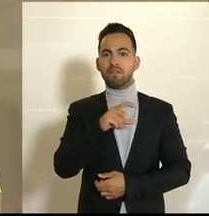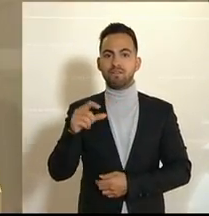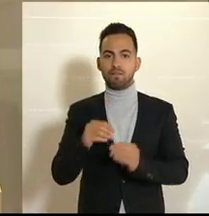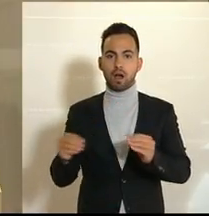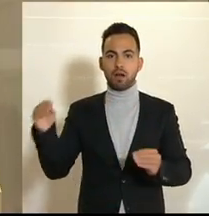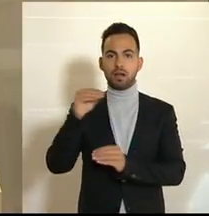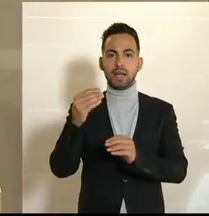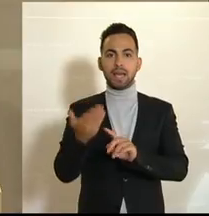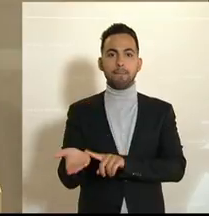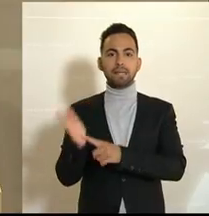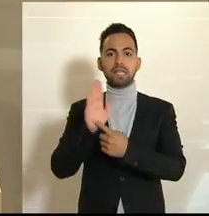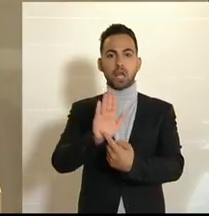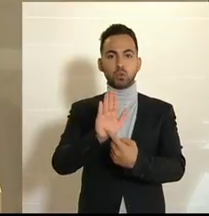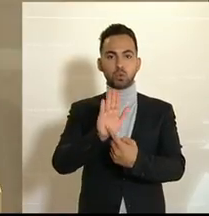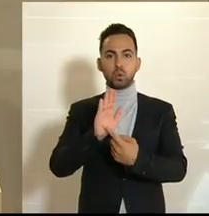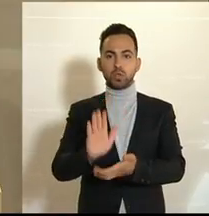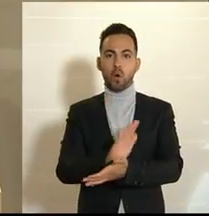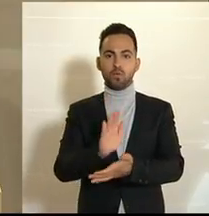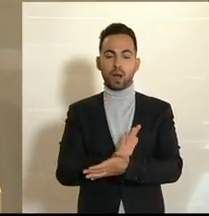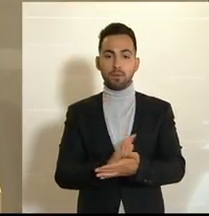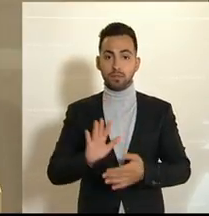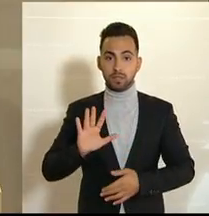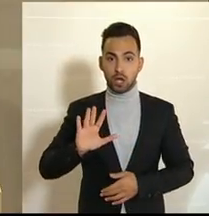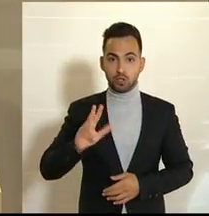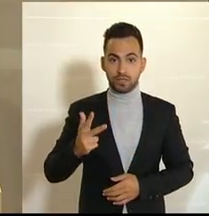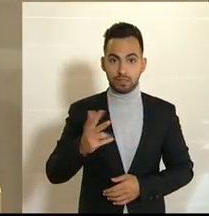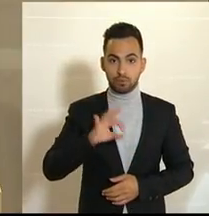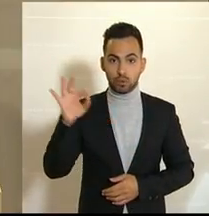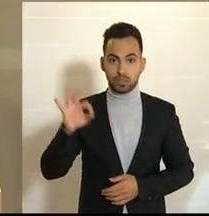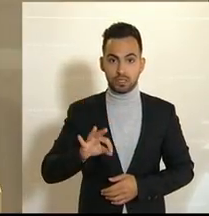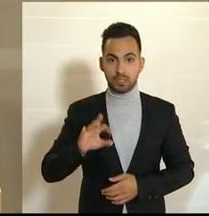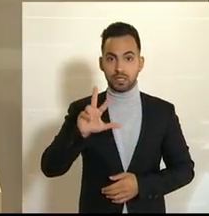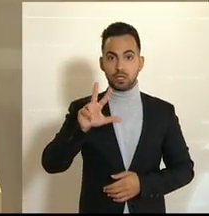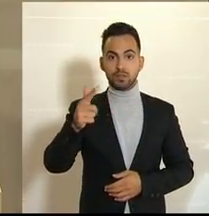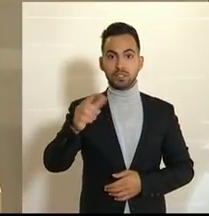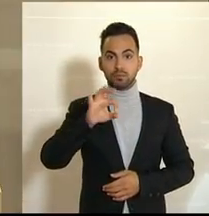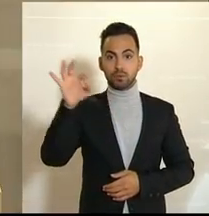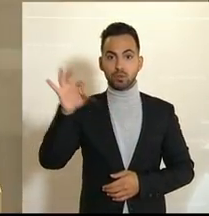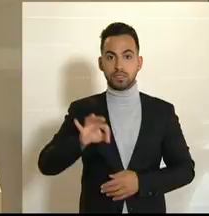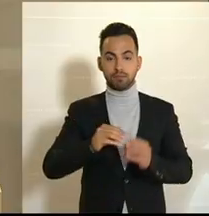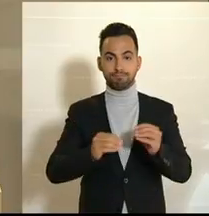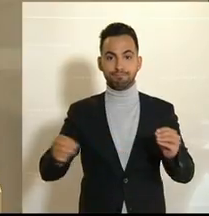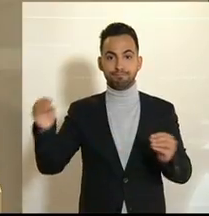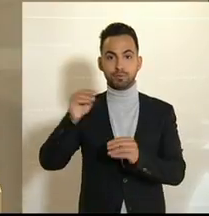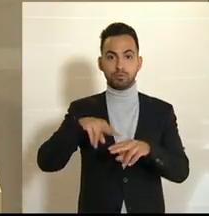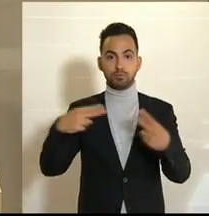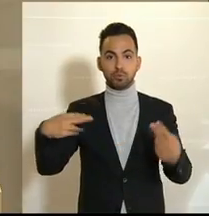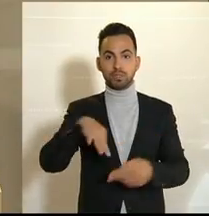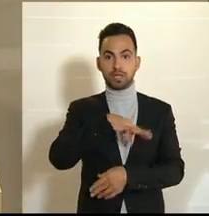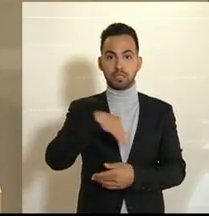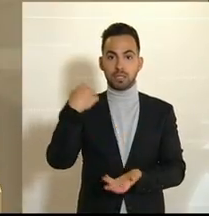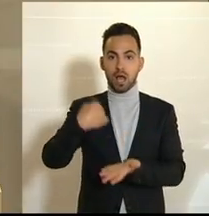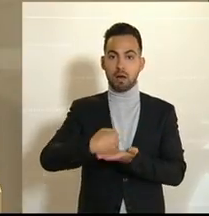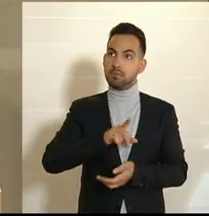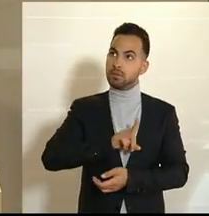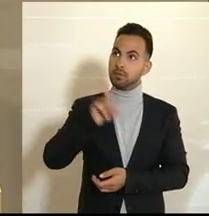der Repräsentationsausgaben bestehen, wo mittlerweile eine 23-prozentige Steigerung des Etats im Bundeskanzleramt sind, dass im Endeffekt